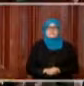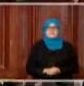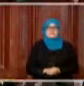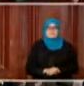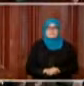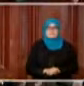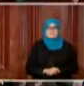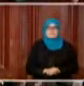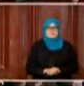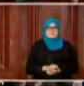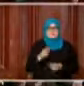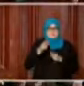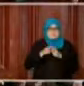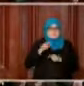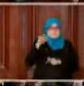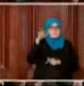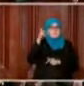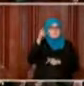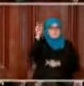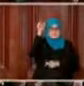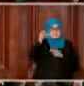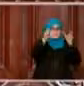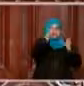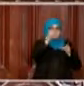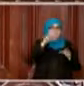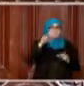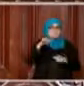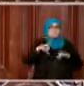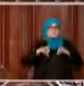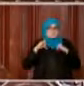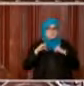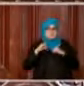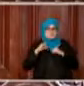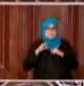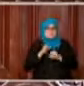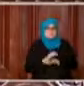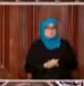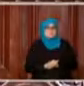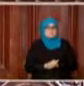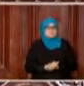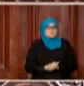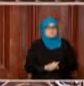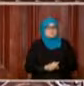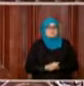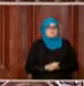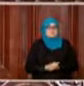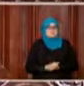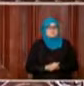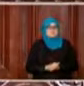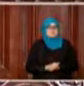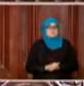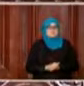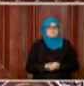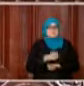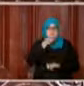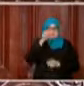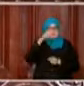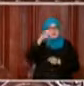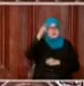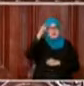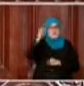كما ليس هناك من شك على الأطلاق بأن المنظمات